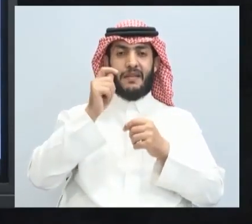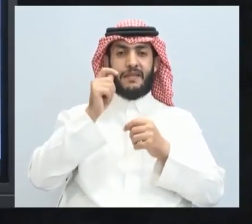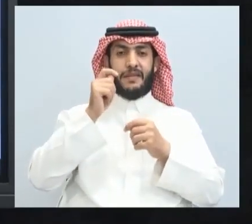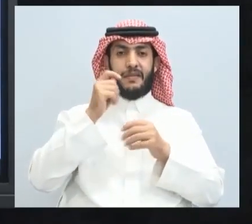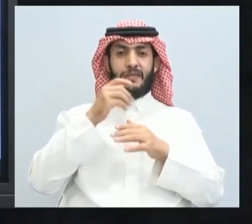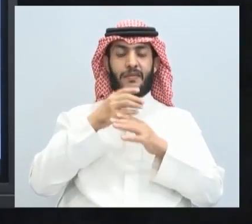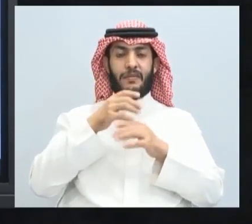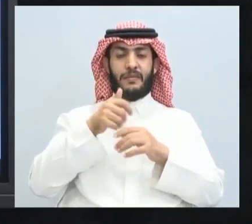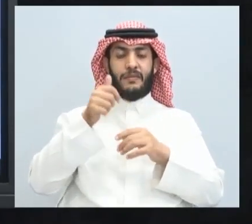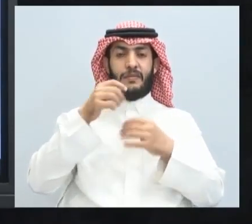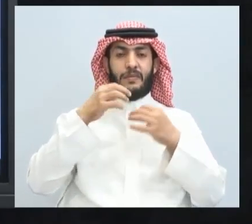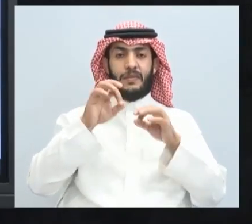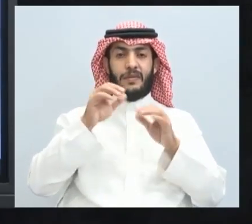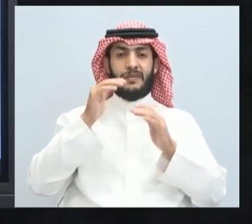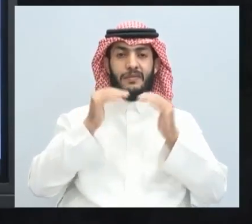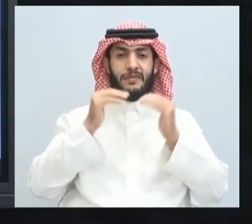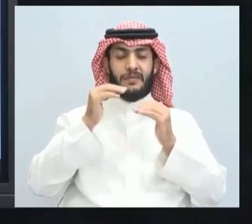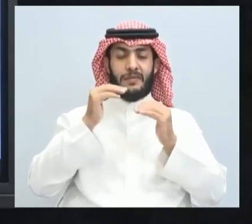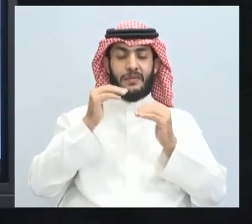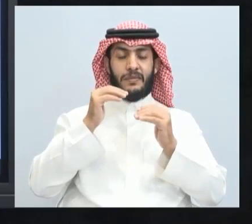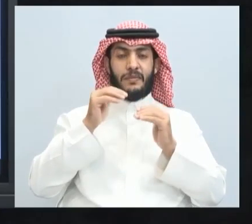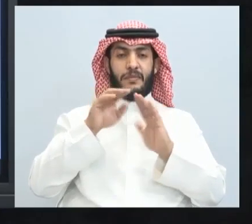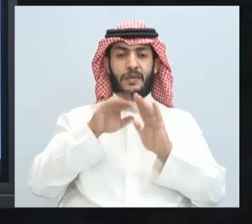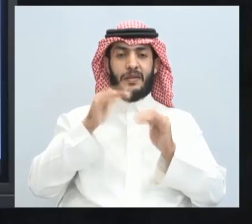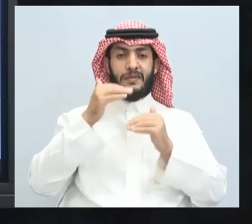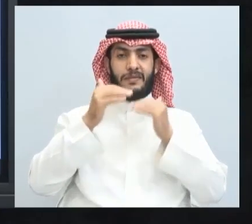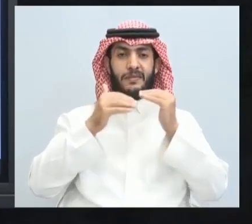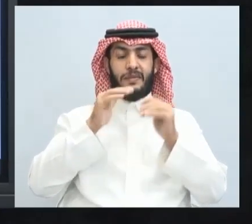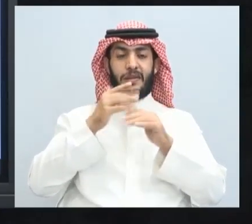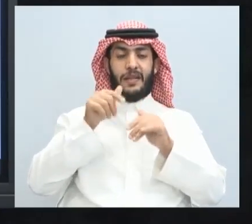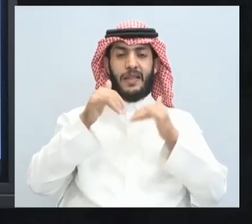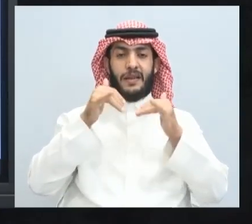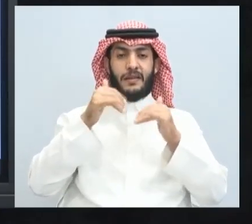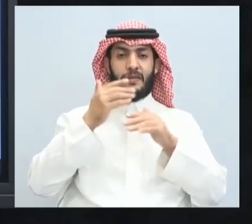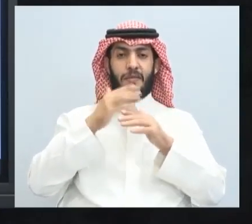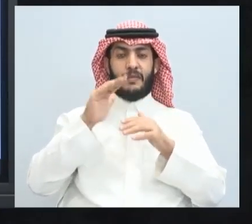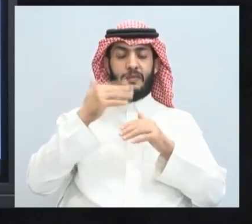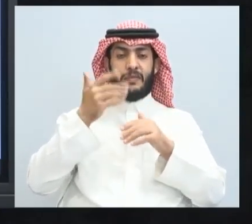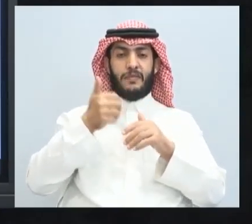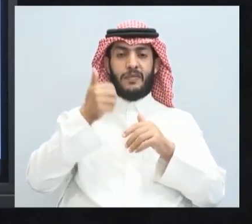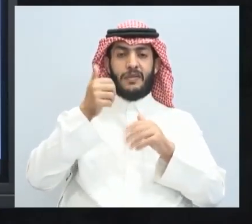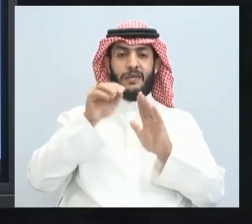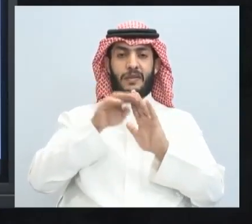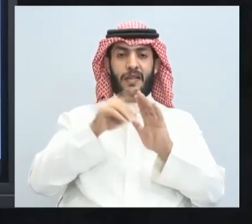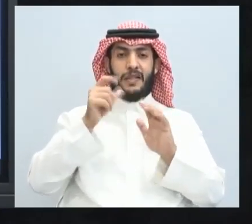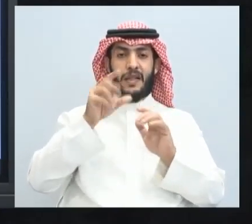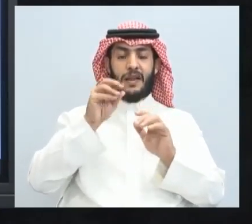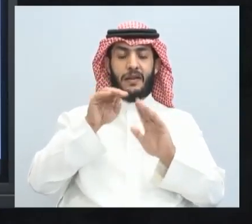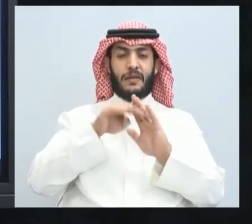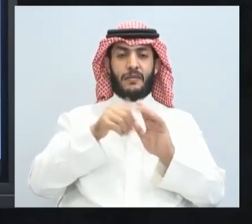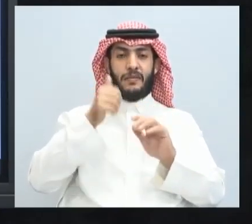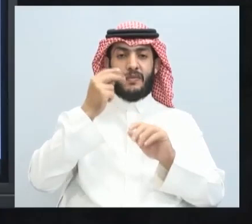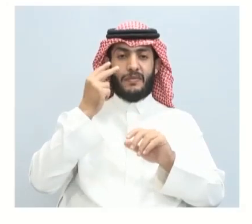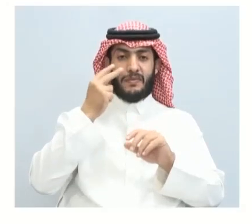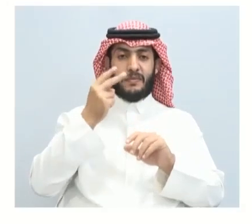فانا اخذهم من الاقرب للاكس داله بعد داله بهذه الصوره وبعدين اخذ الناتج وعوضه في الداله التي